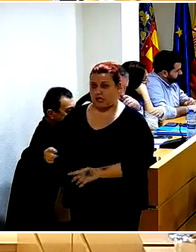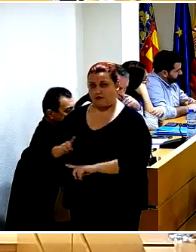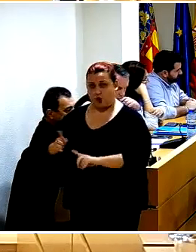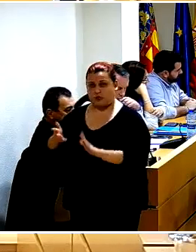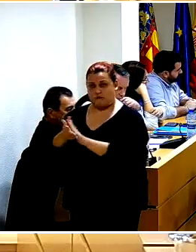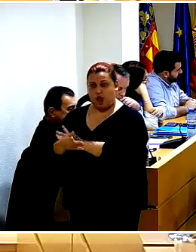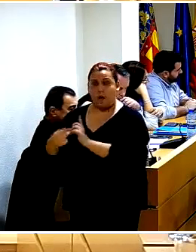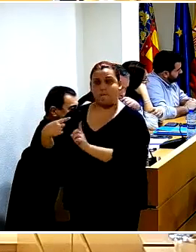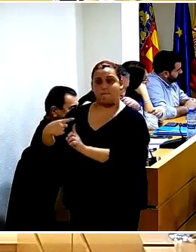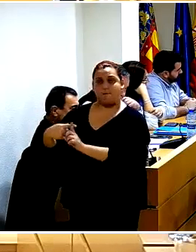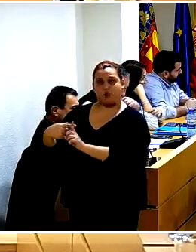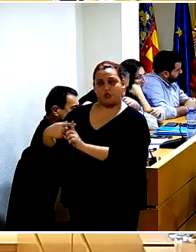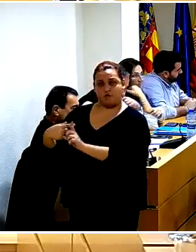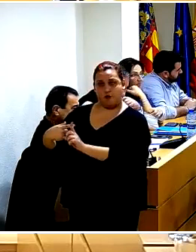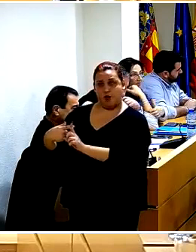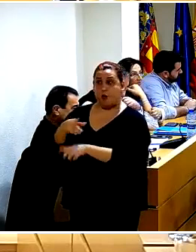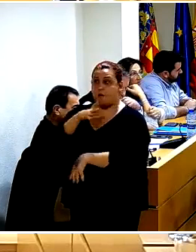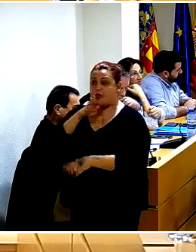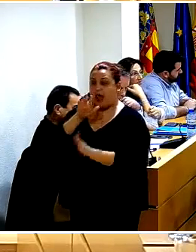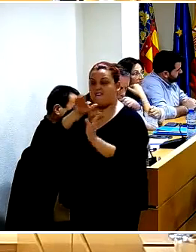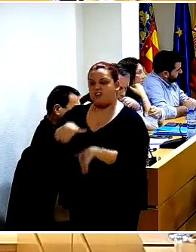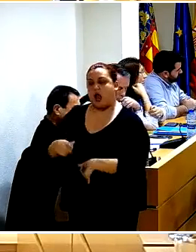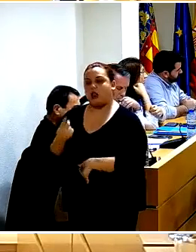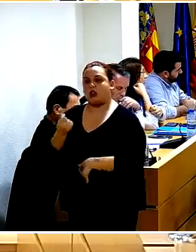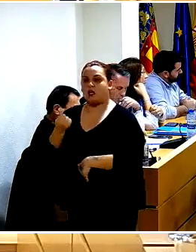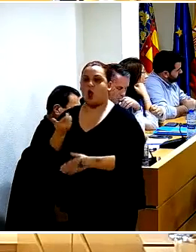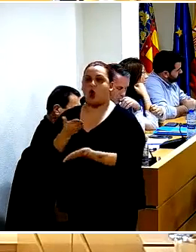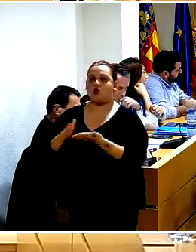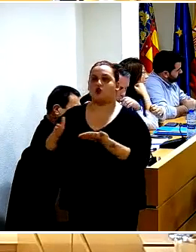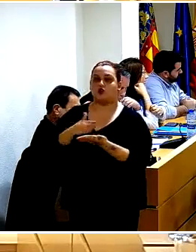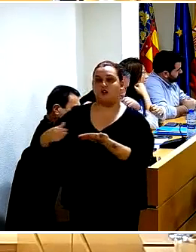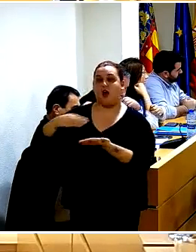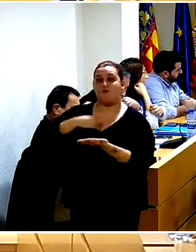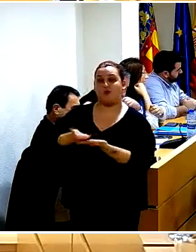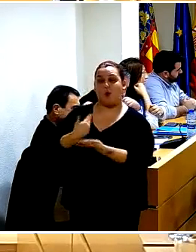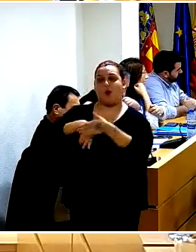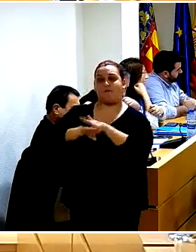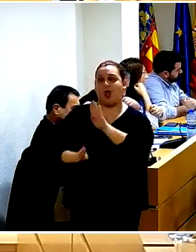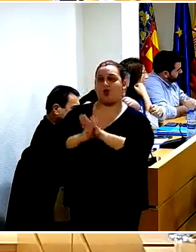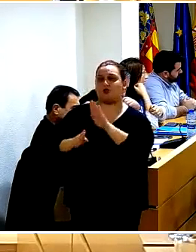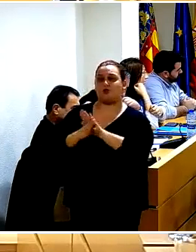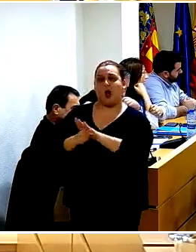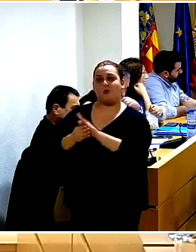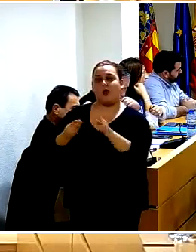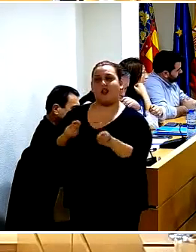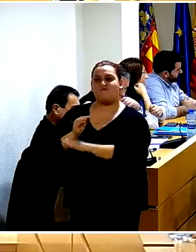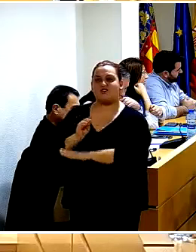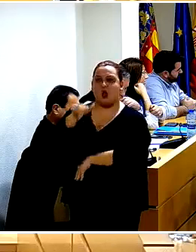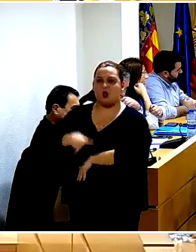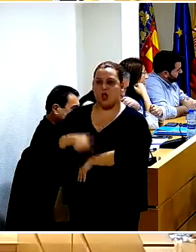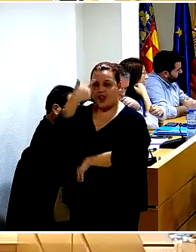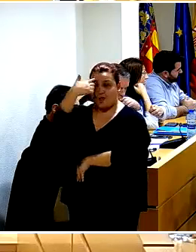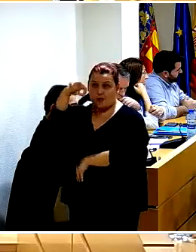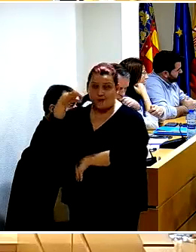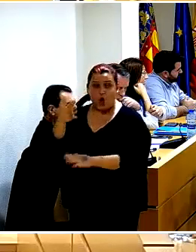perquè els diners que queden al final d'ingressos podran passar novament a remanent per a continuar fent inversions en el nostre poble, i això no